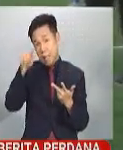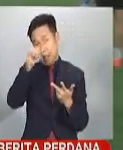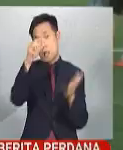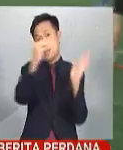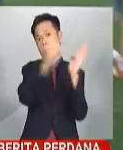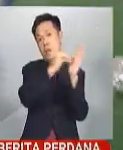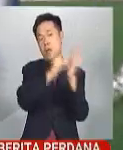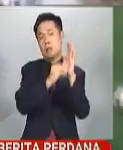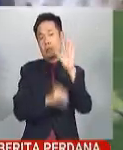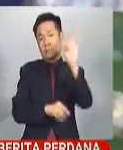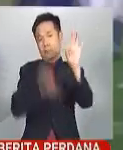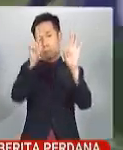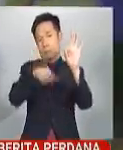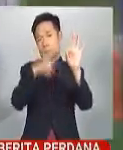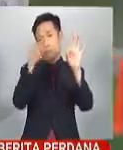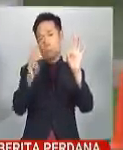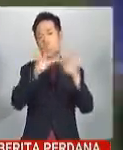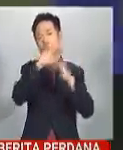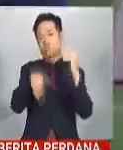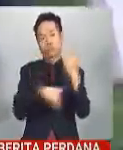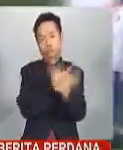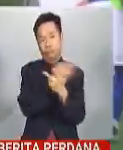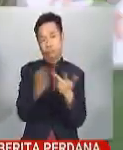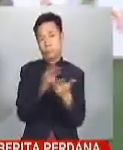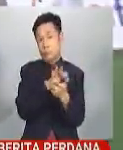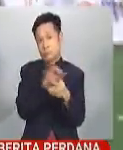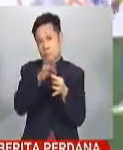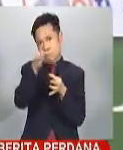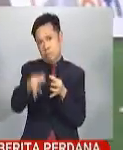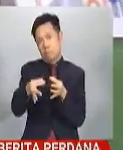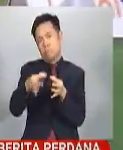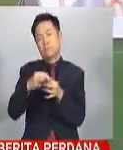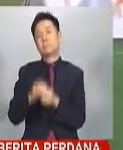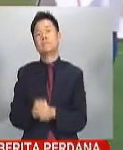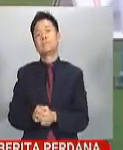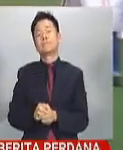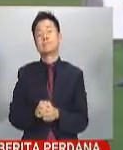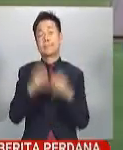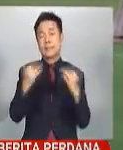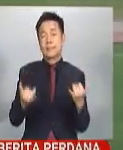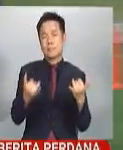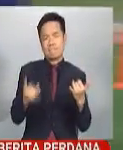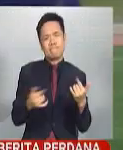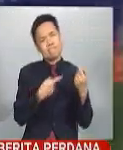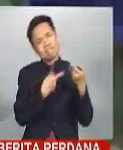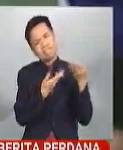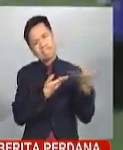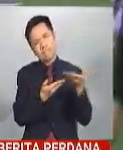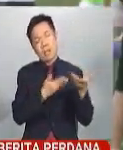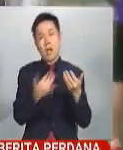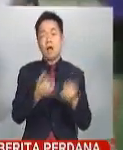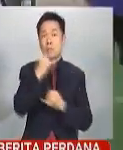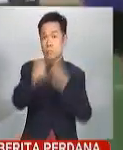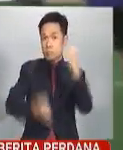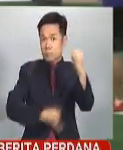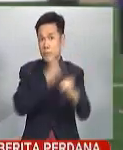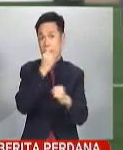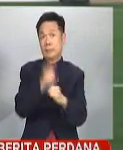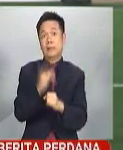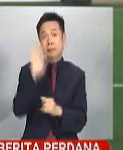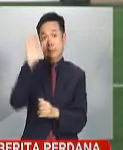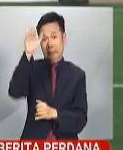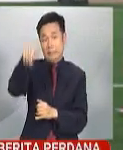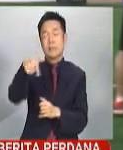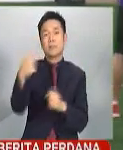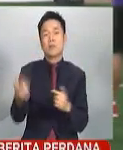pada 9 Jun. Justru FAM sedang berusaha untuk mendapatkan pengesahan pasukan bagi mengadakan perlawanan antarabangsa pada jendela